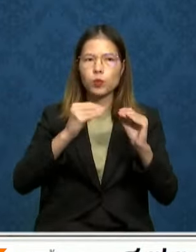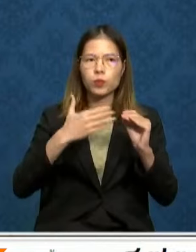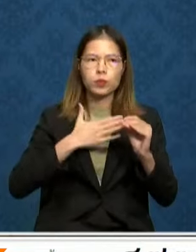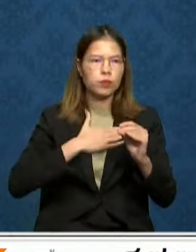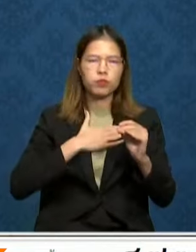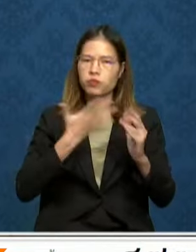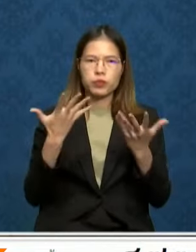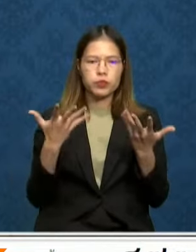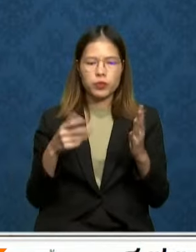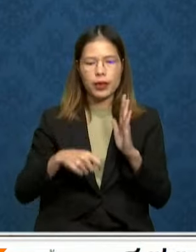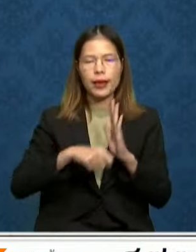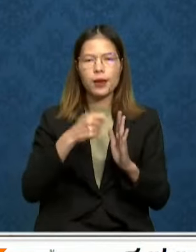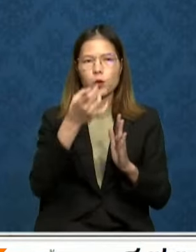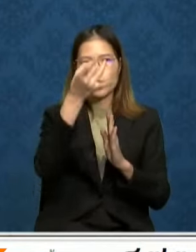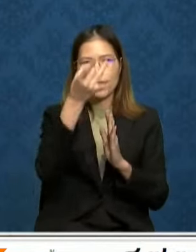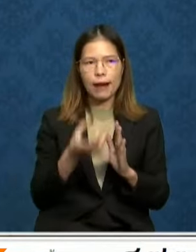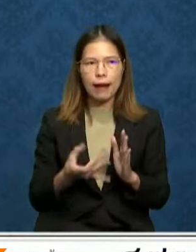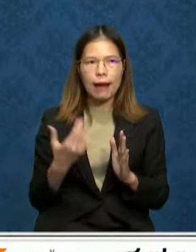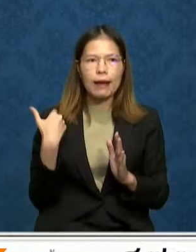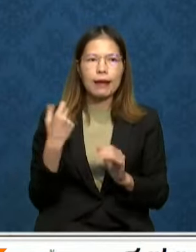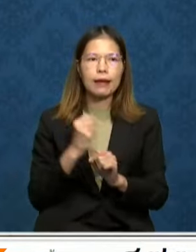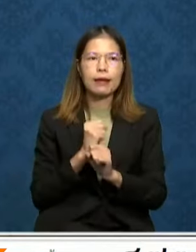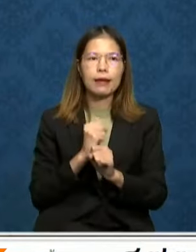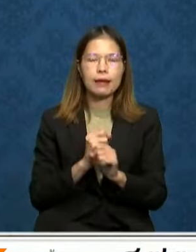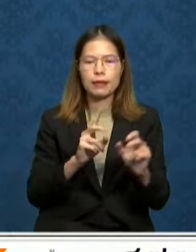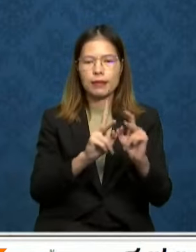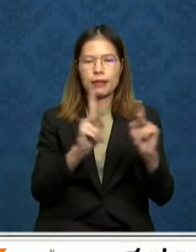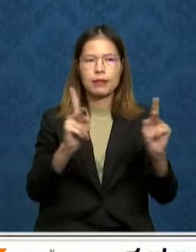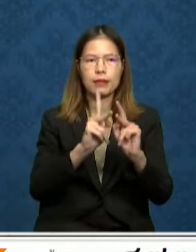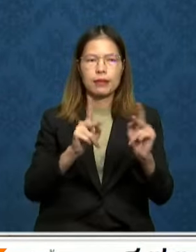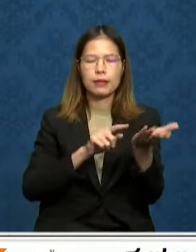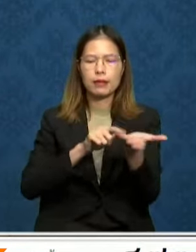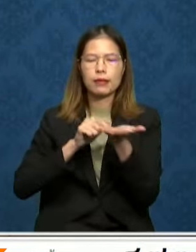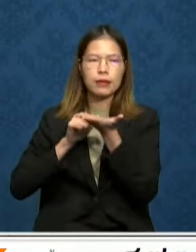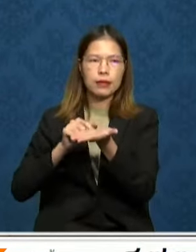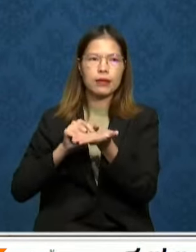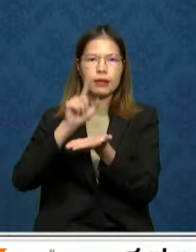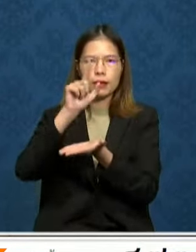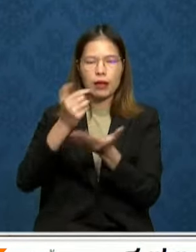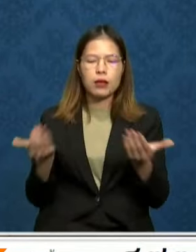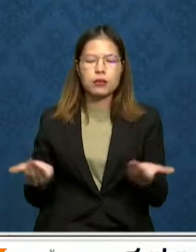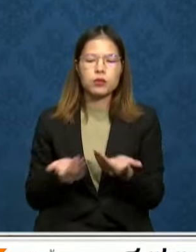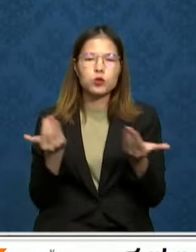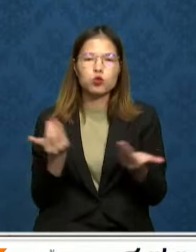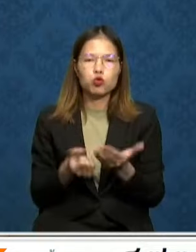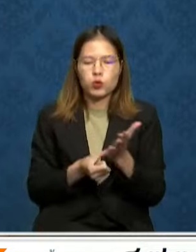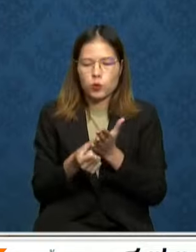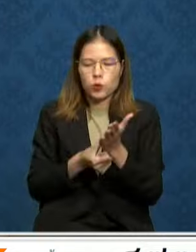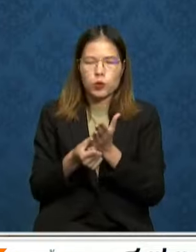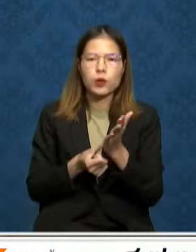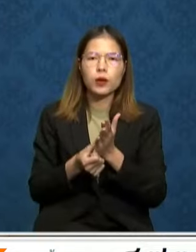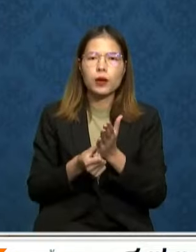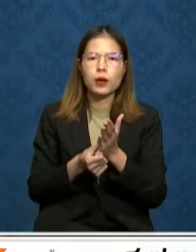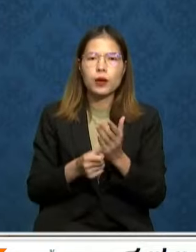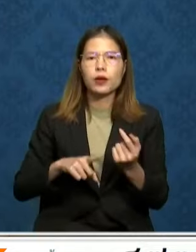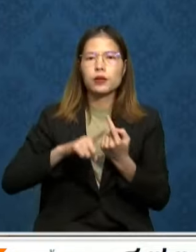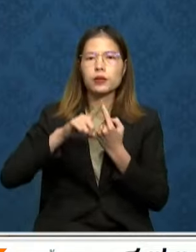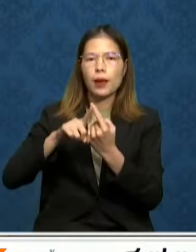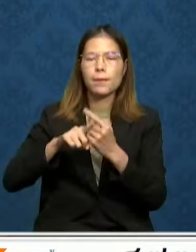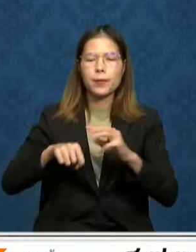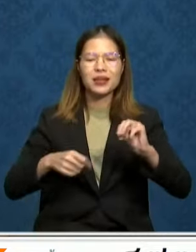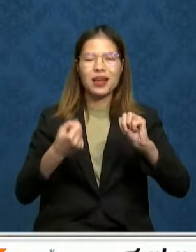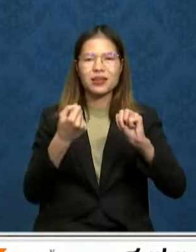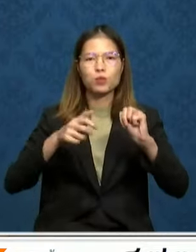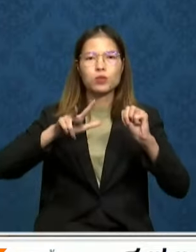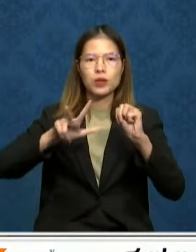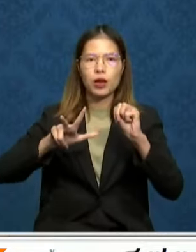เห็นมีเหตุผลอะไรเลยครับที่มีกรรมาธิการที่จะเสนอและสนับสนุนการแก้ไขตามมาตรา 13